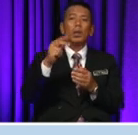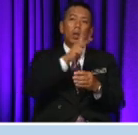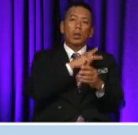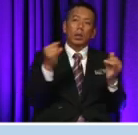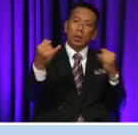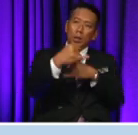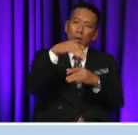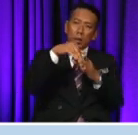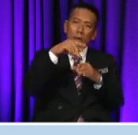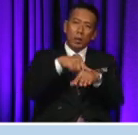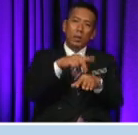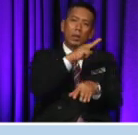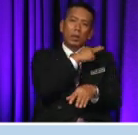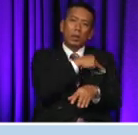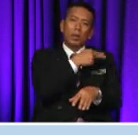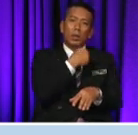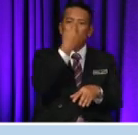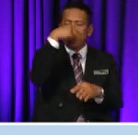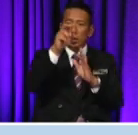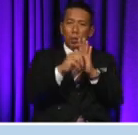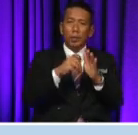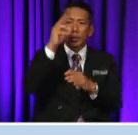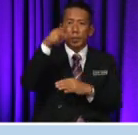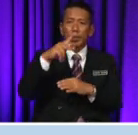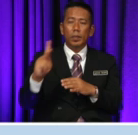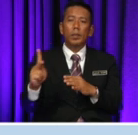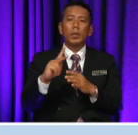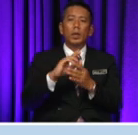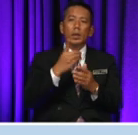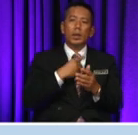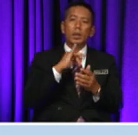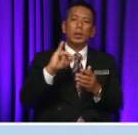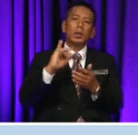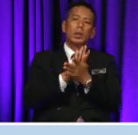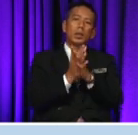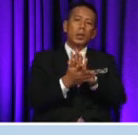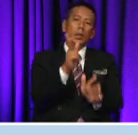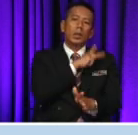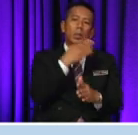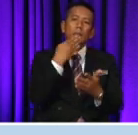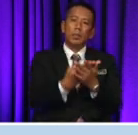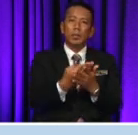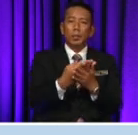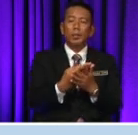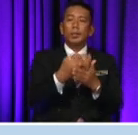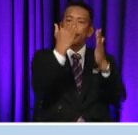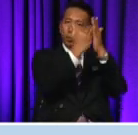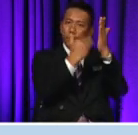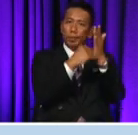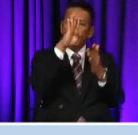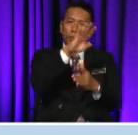bagi memastikan dirinya menjadi seorang ketua yang baik Nyatakan 4 ciri pencakber yang perlu